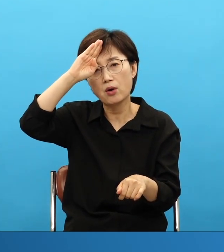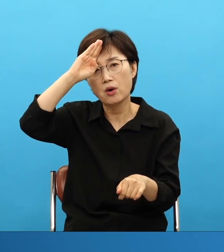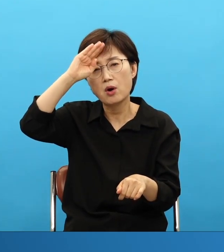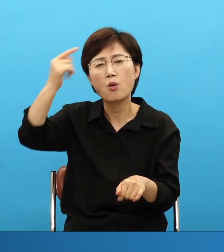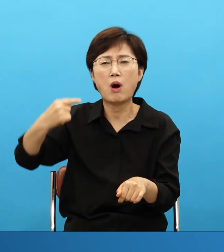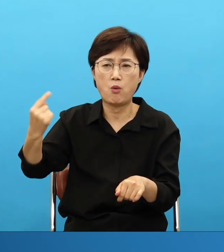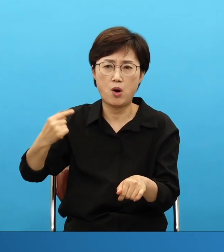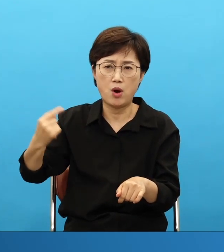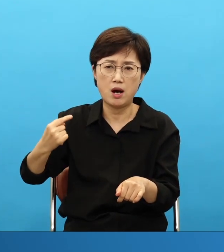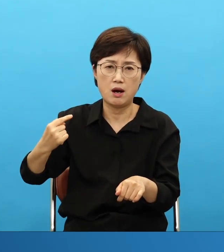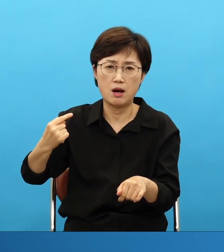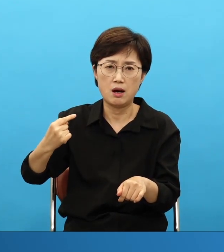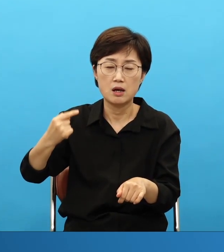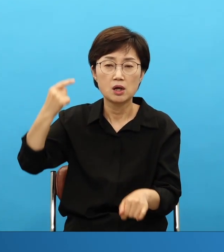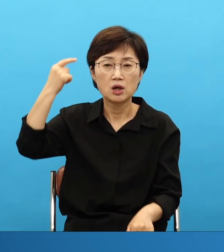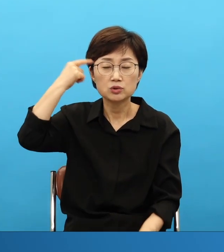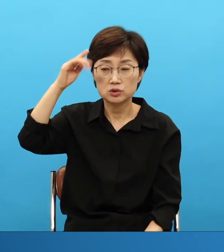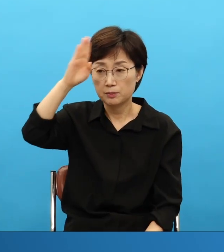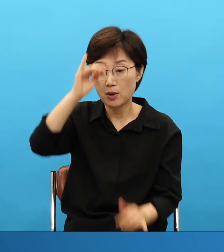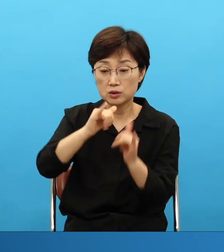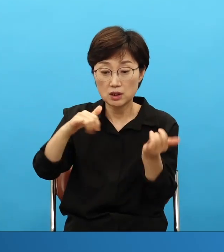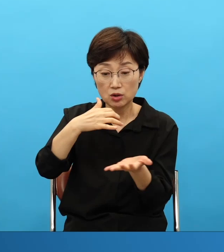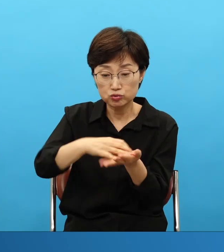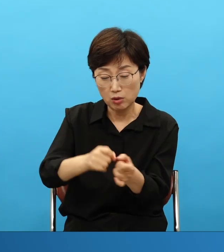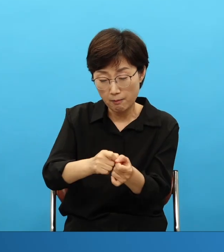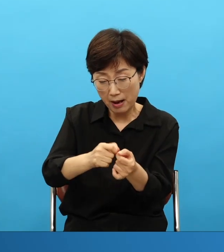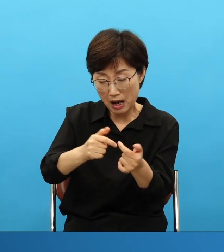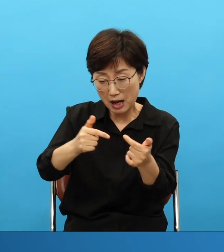결국 그 정신병은 내 몸도